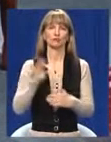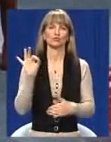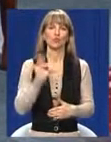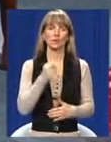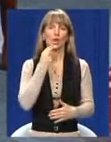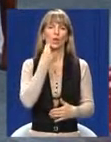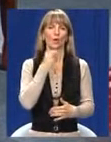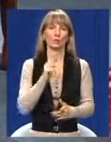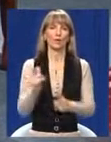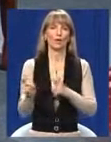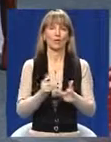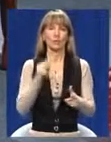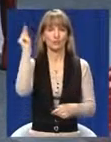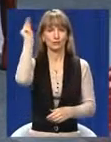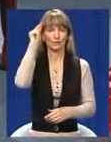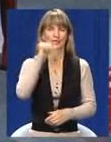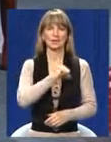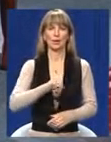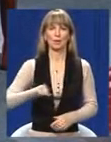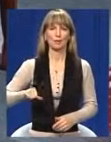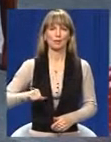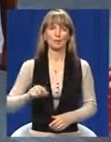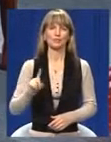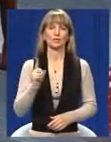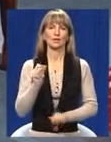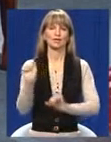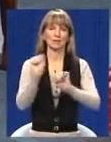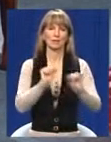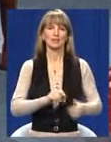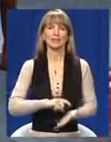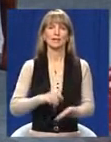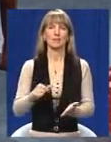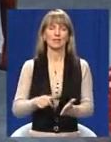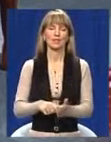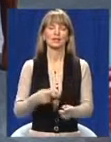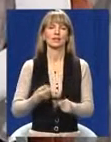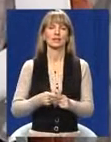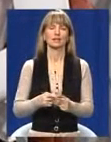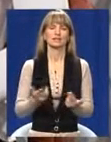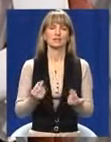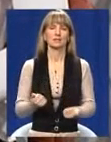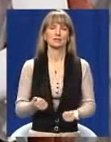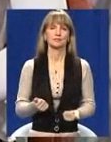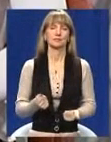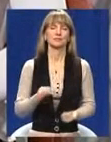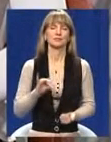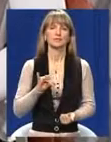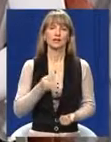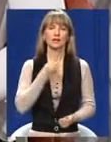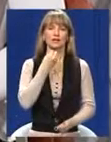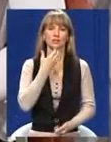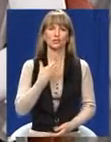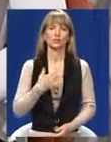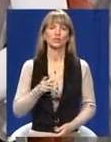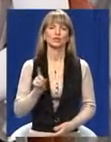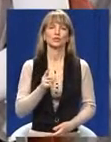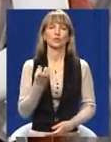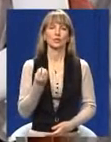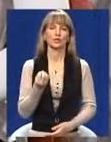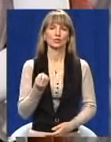такому разі готуватися до контрольних самим, аніж відмивати кімнату. Це, напевно, так. Ну, тоді добре. А щось іще